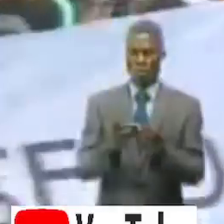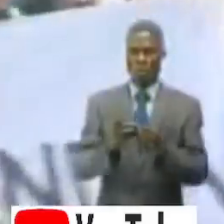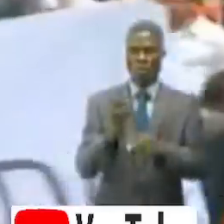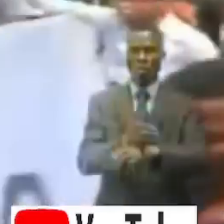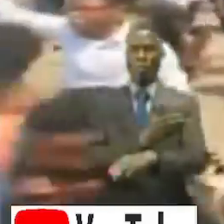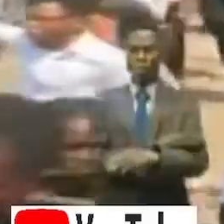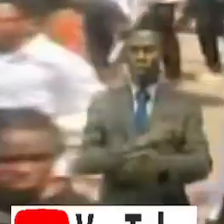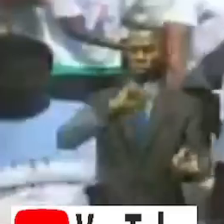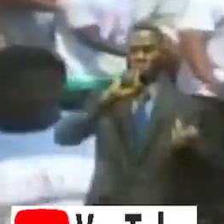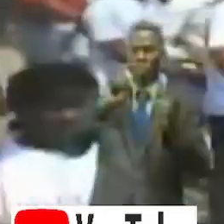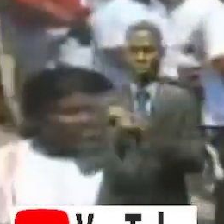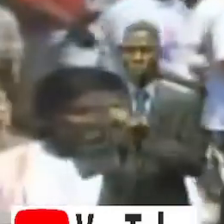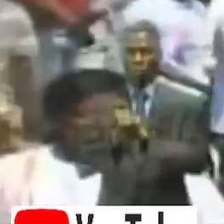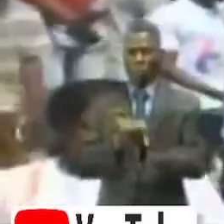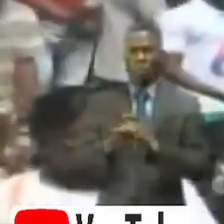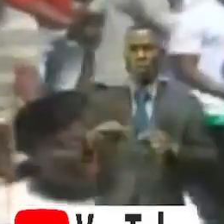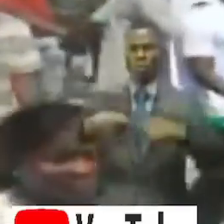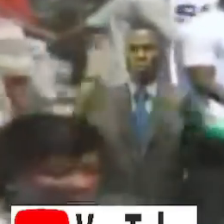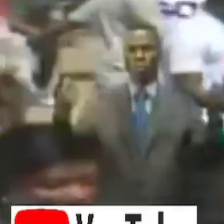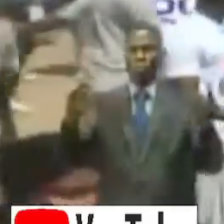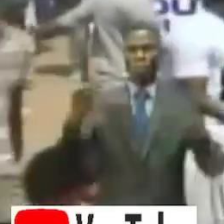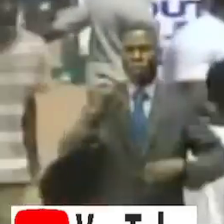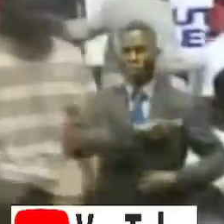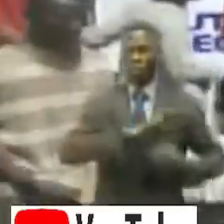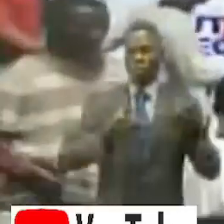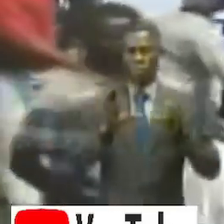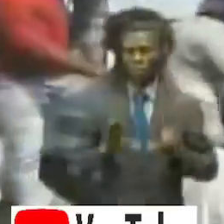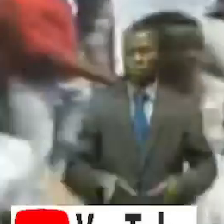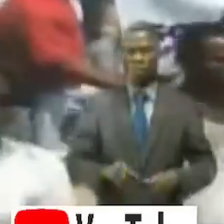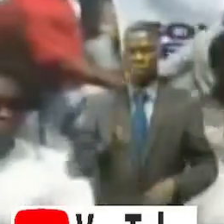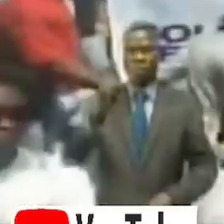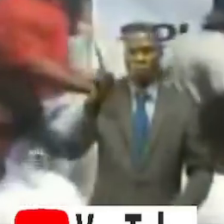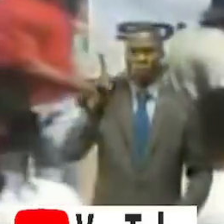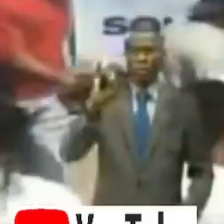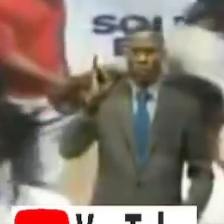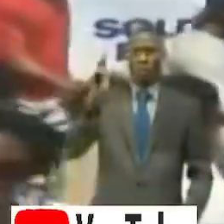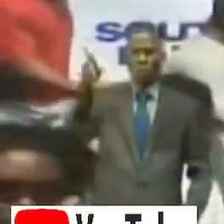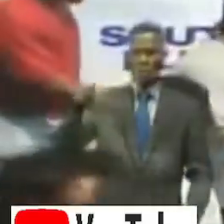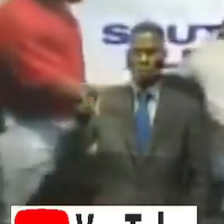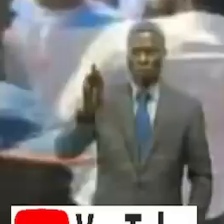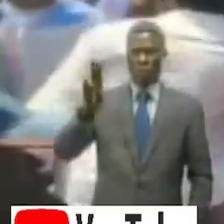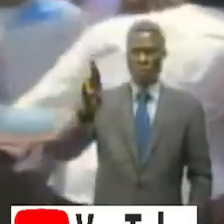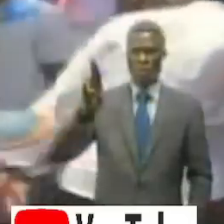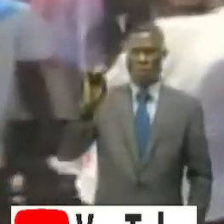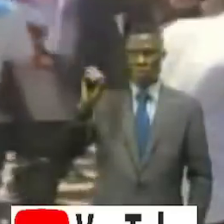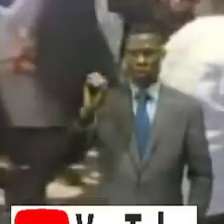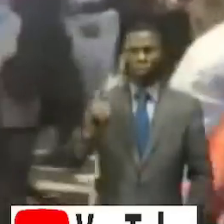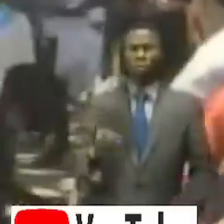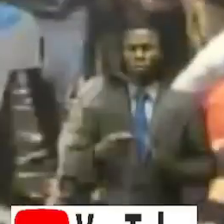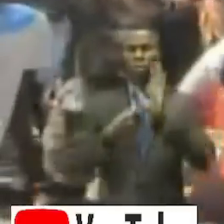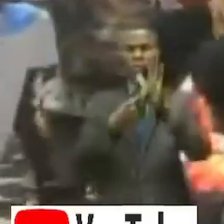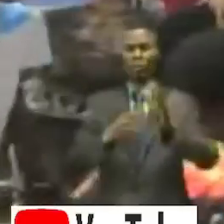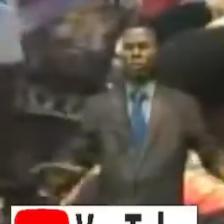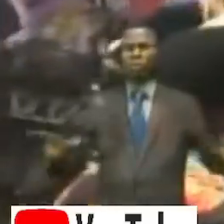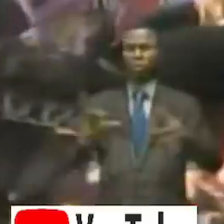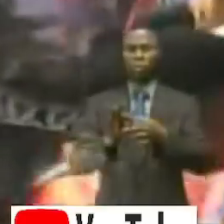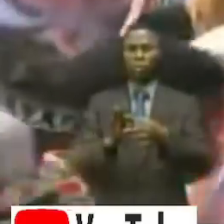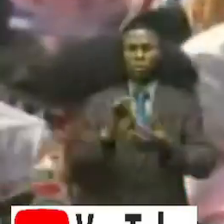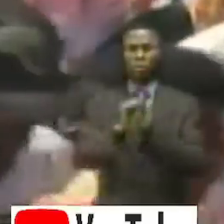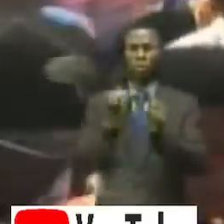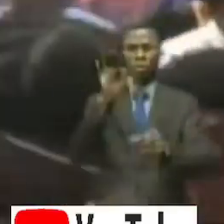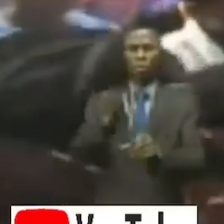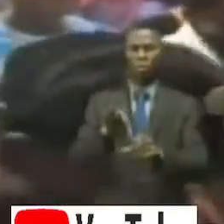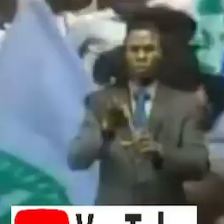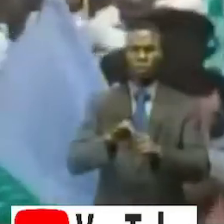et révolutionnaire de l'opposition républicaine, dit Pro, pour traduire leur attachement et soutien au processus